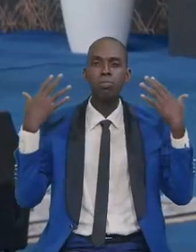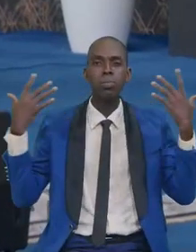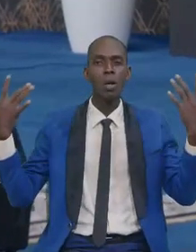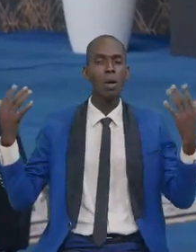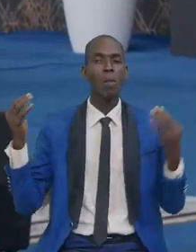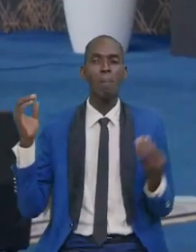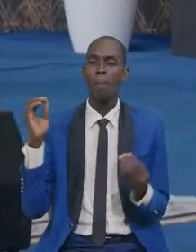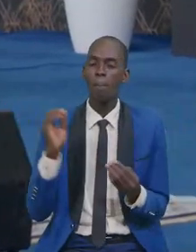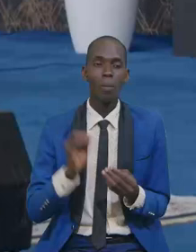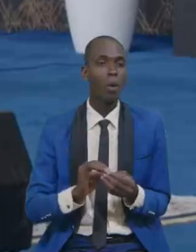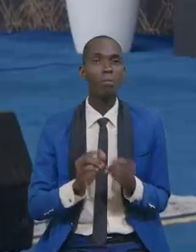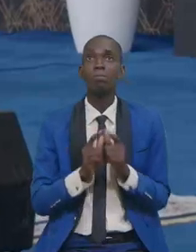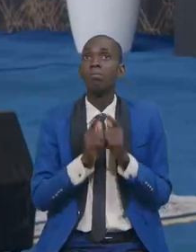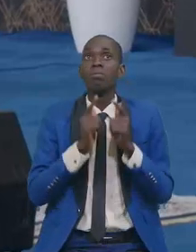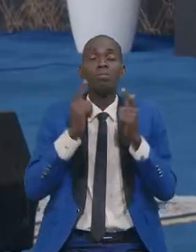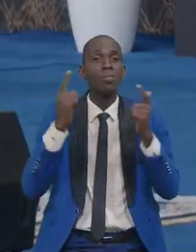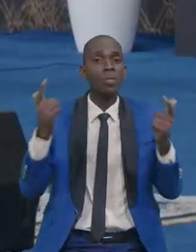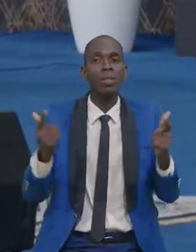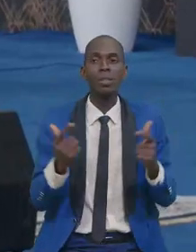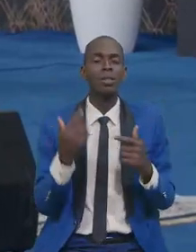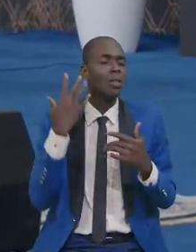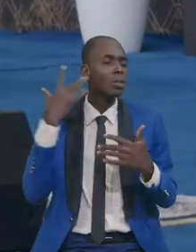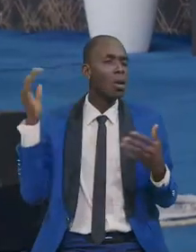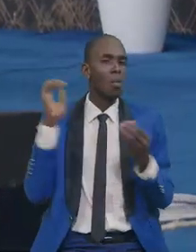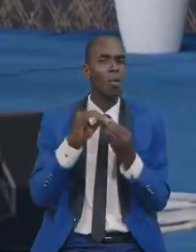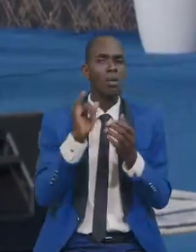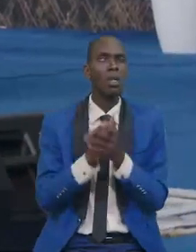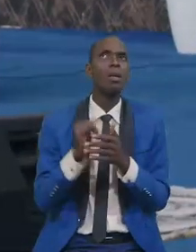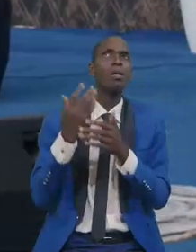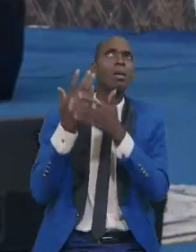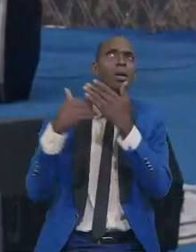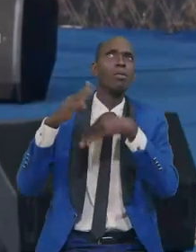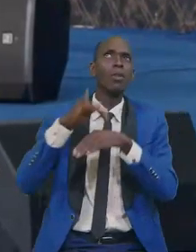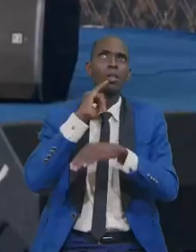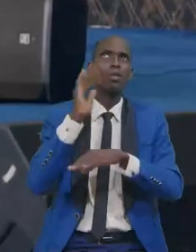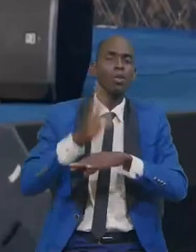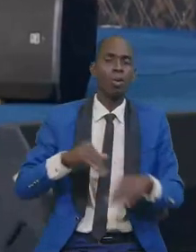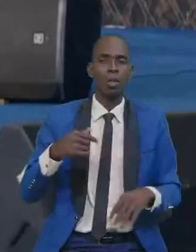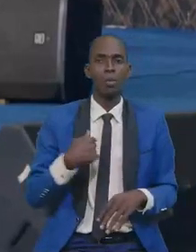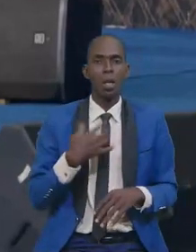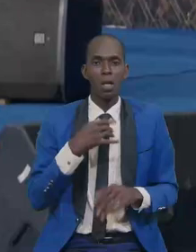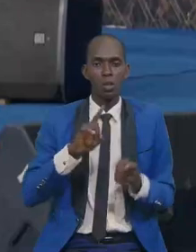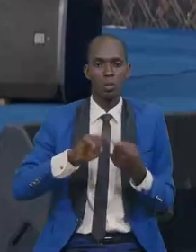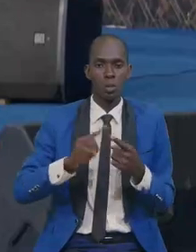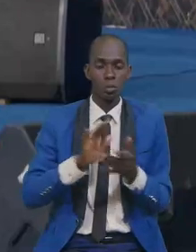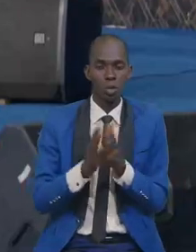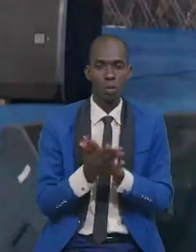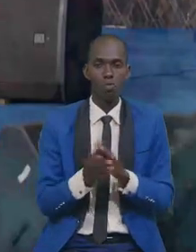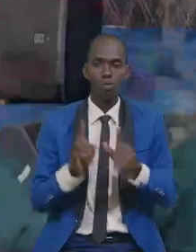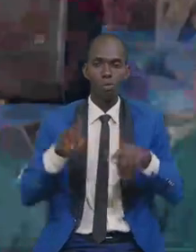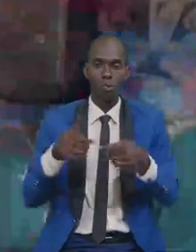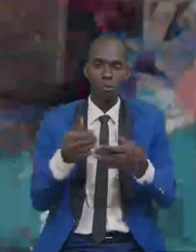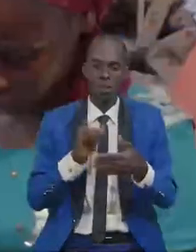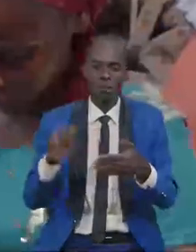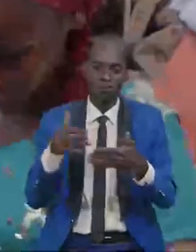forte, plus impressive et plus intense, et le ciel t'appelle. Alors, tu te rapproches davantage